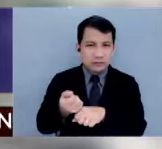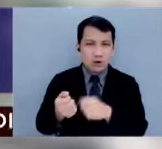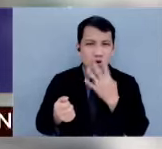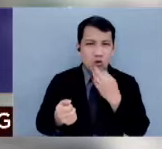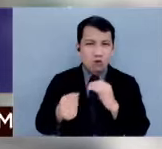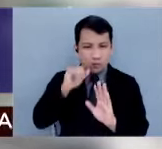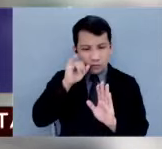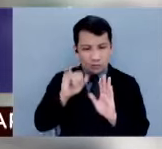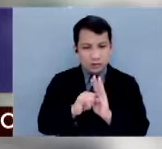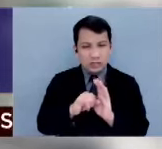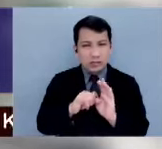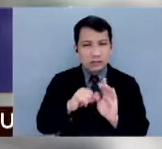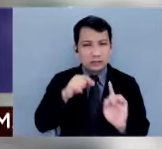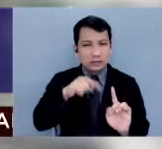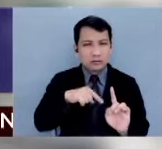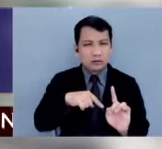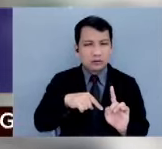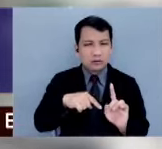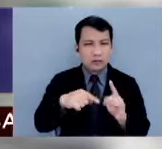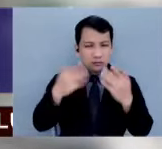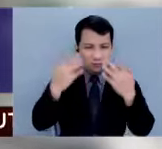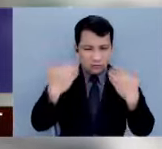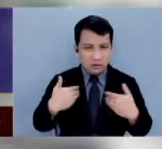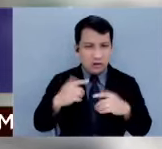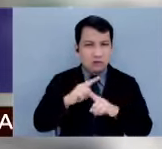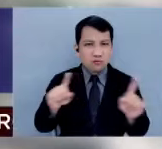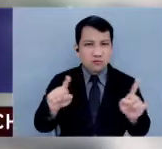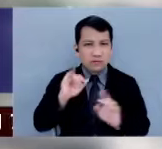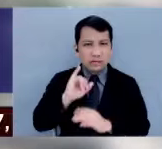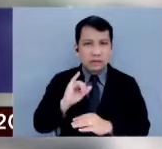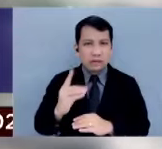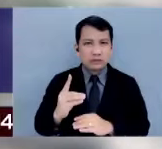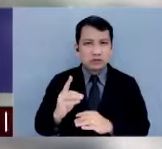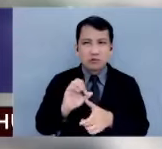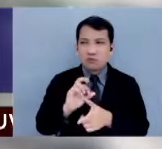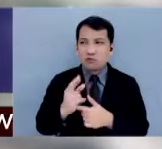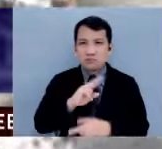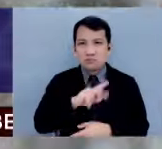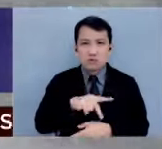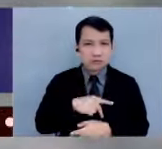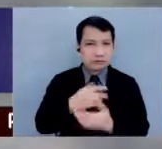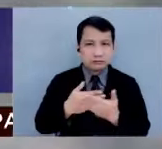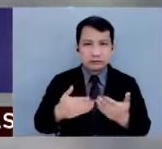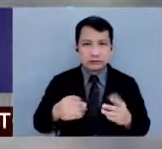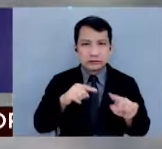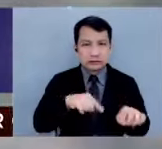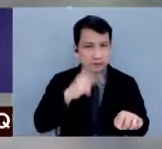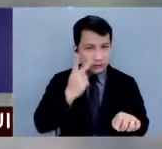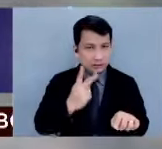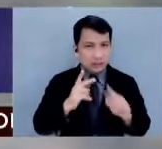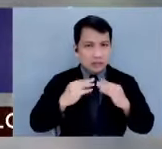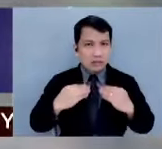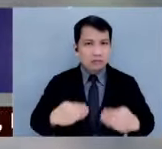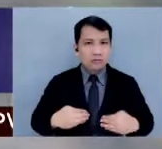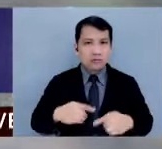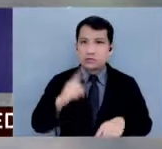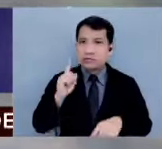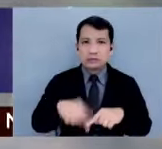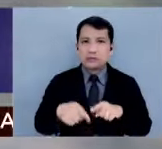dalawa. Bukod sa naaagnas na wala ring nakitang ID o anumang personal na gamit sa mga bangkay. Posible raw na hindi tagaroon ang mga